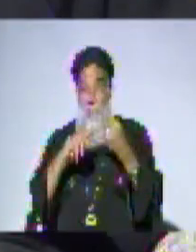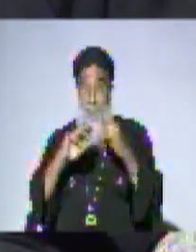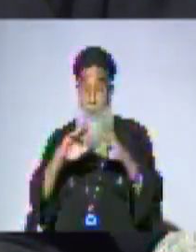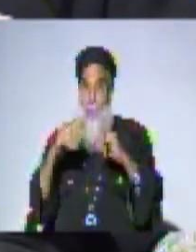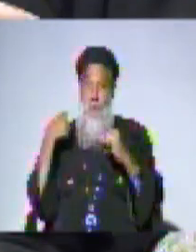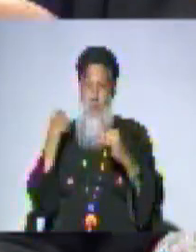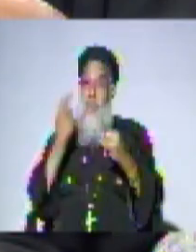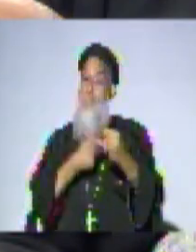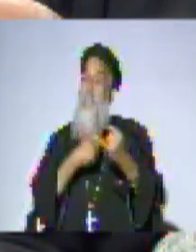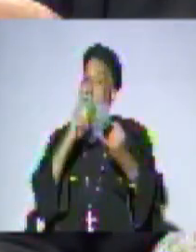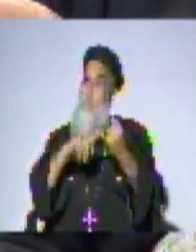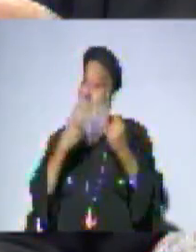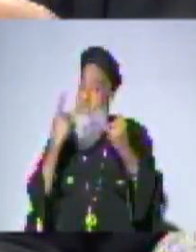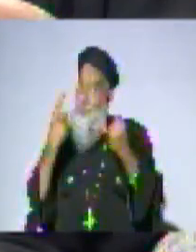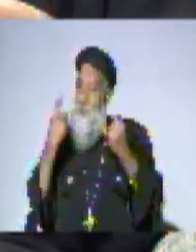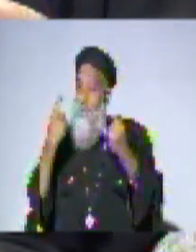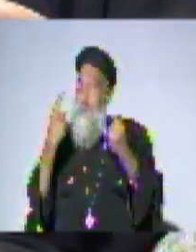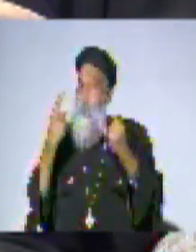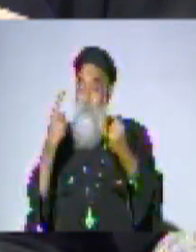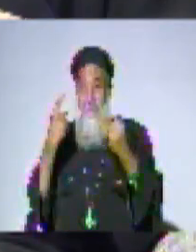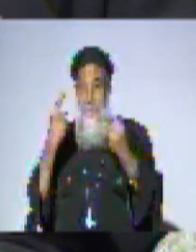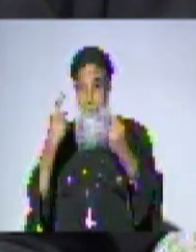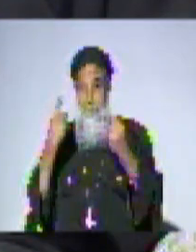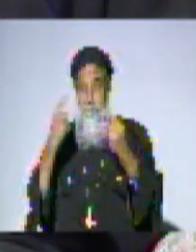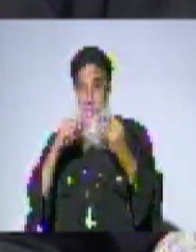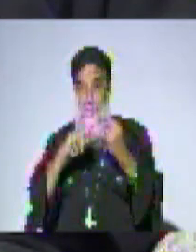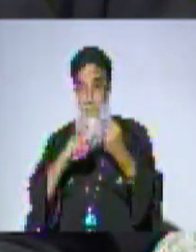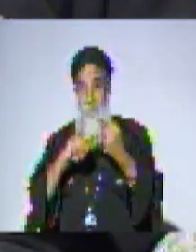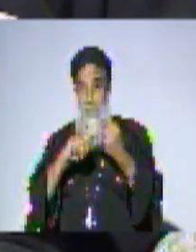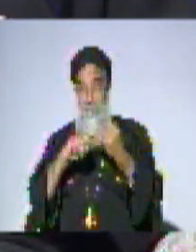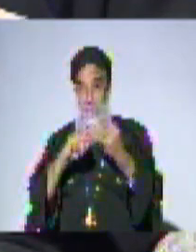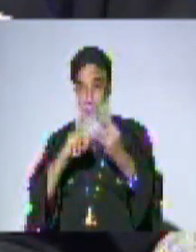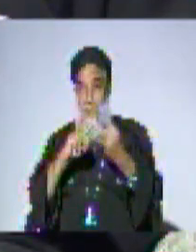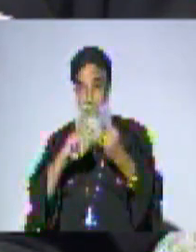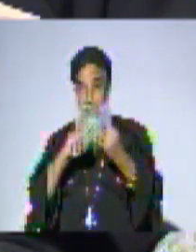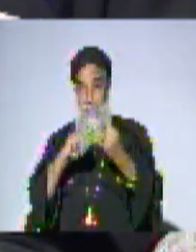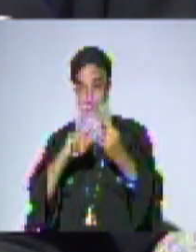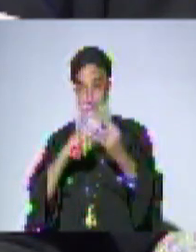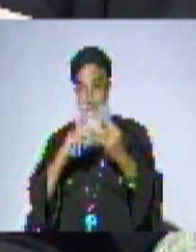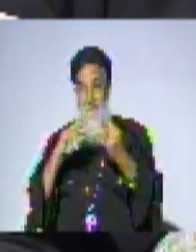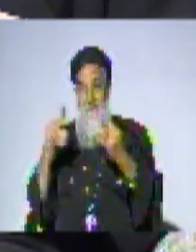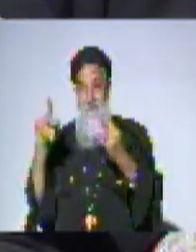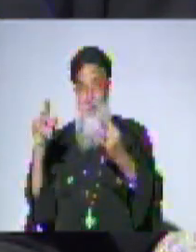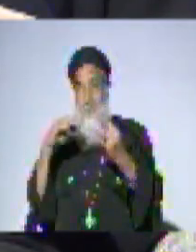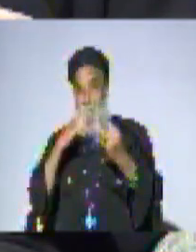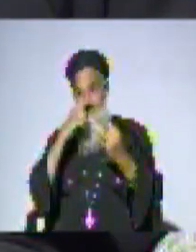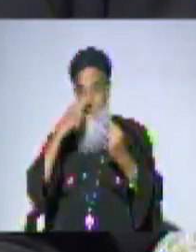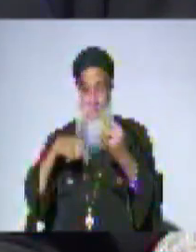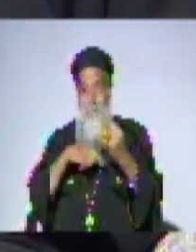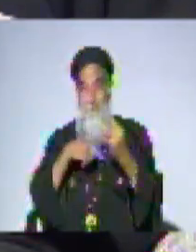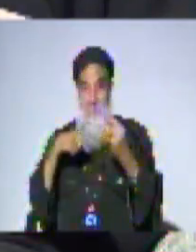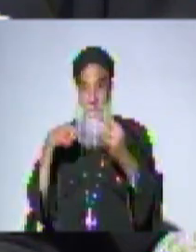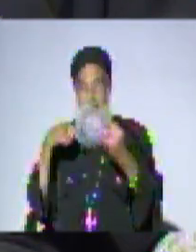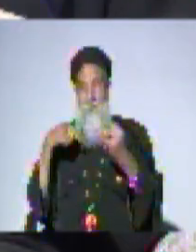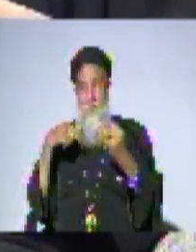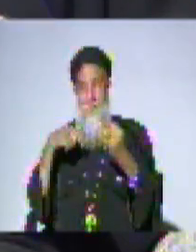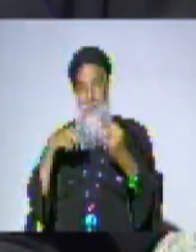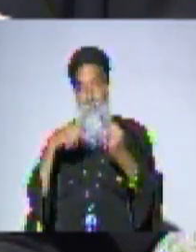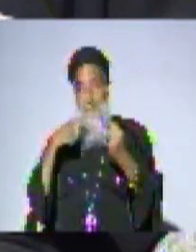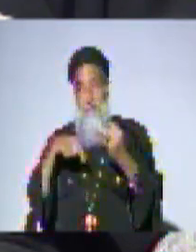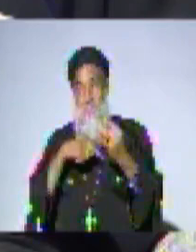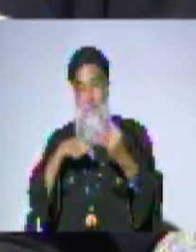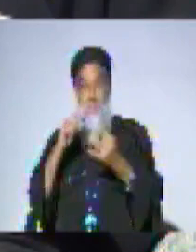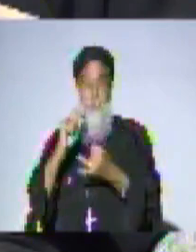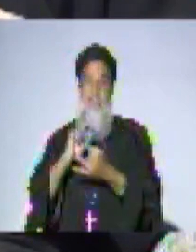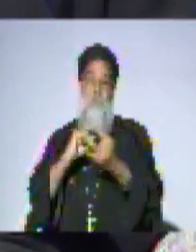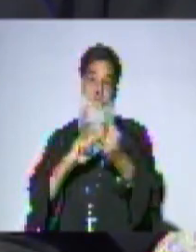الكتاب المقدس واحد؟ فليه بيبقى فيه يعني اختلاف في الكنائس، في كنائس مختلفة؟ مسيحنا